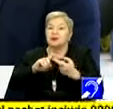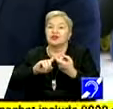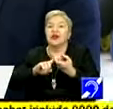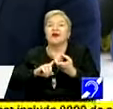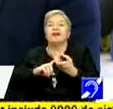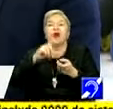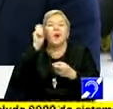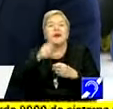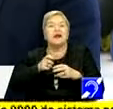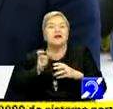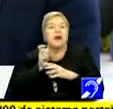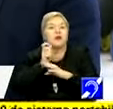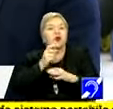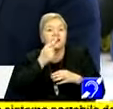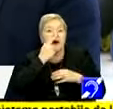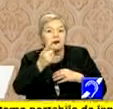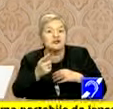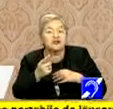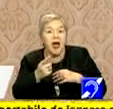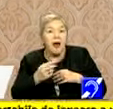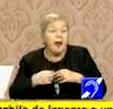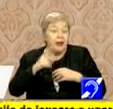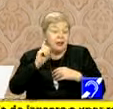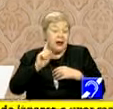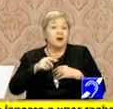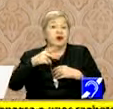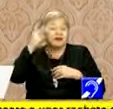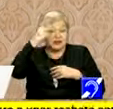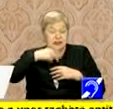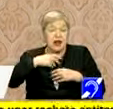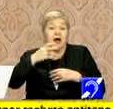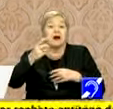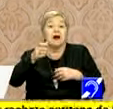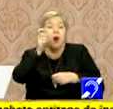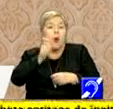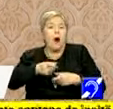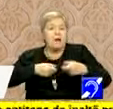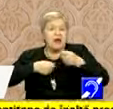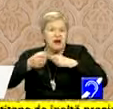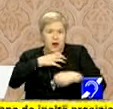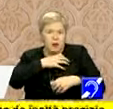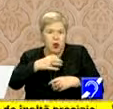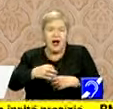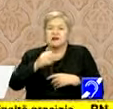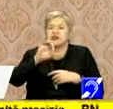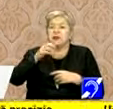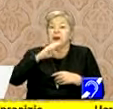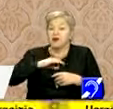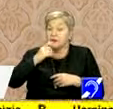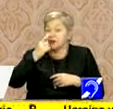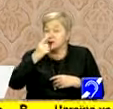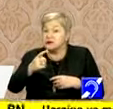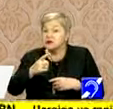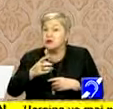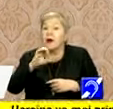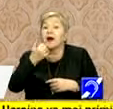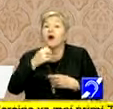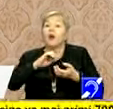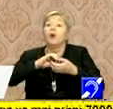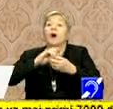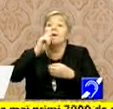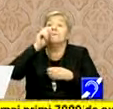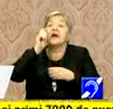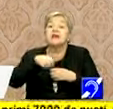e important să-i transmitem lui Putin și oligarhilor lui două mesaje foarte clare. Pachetul de sancțiuni